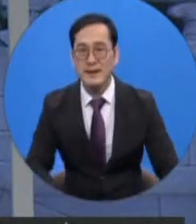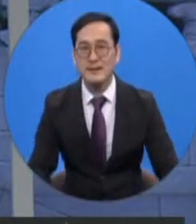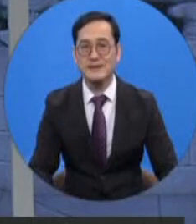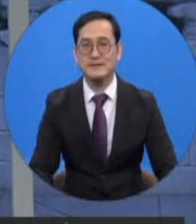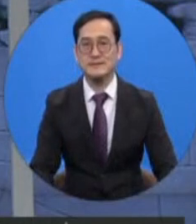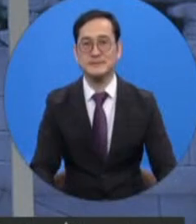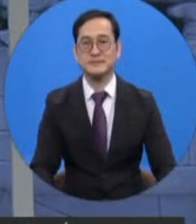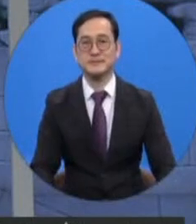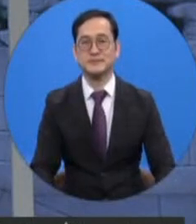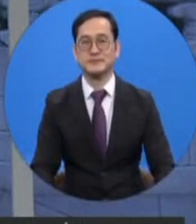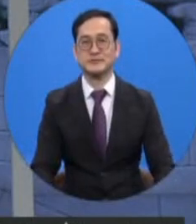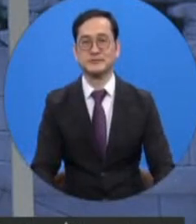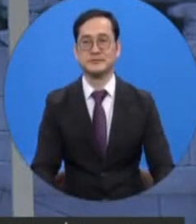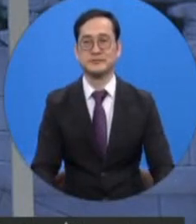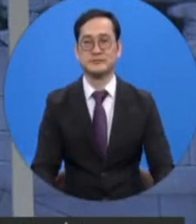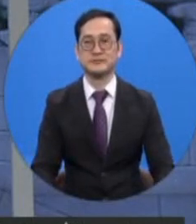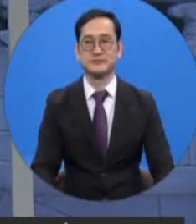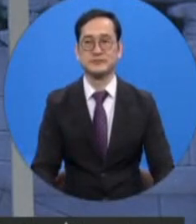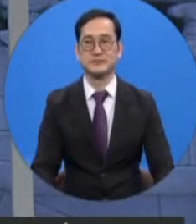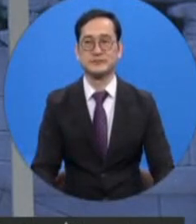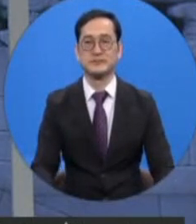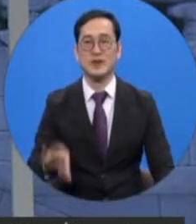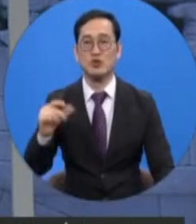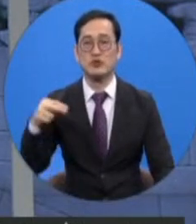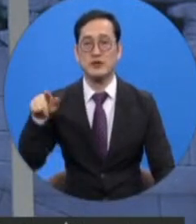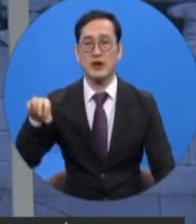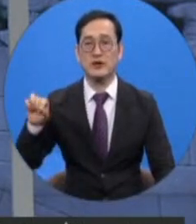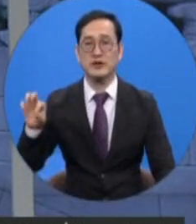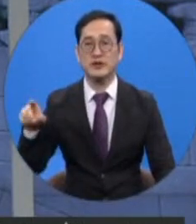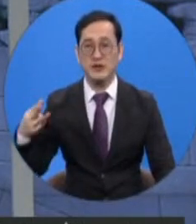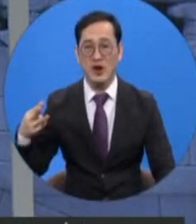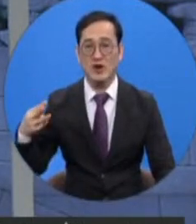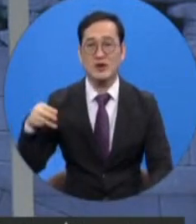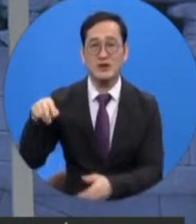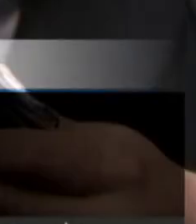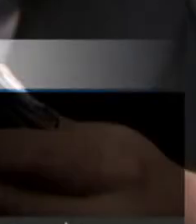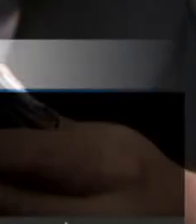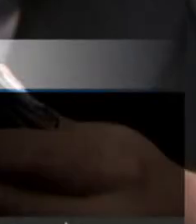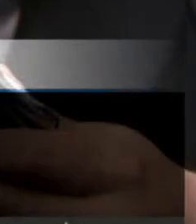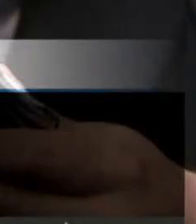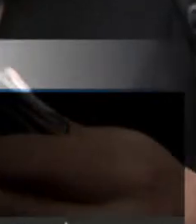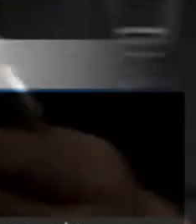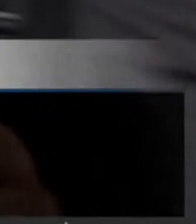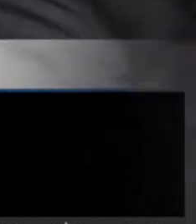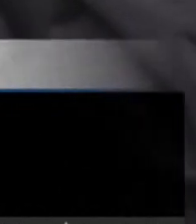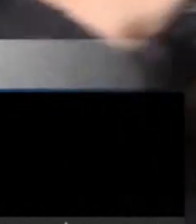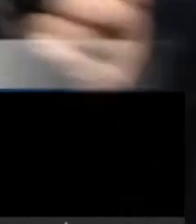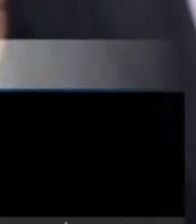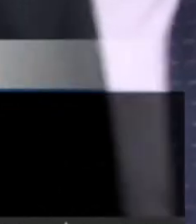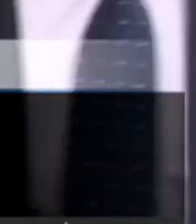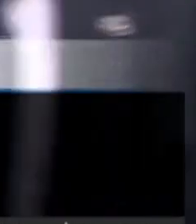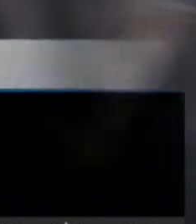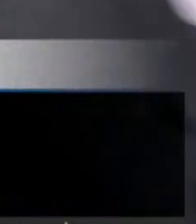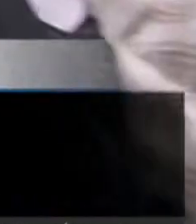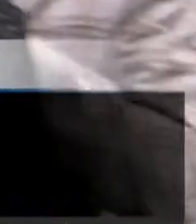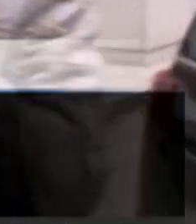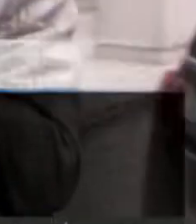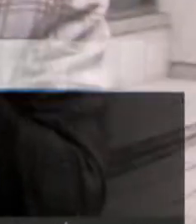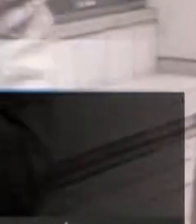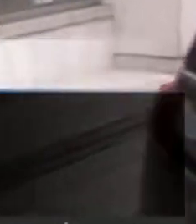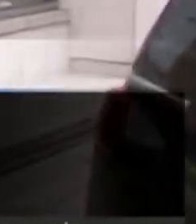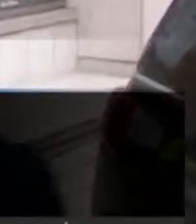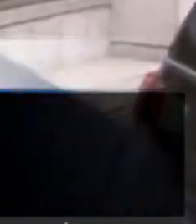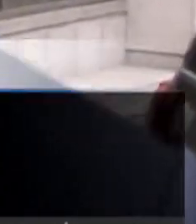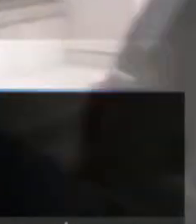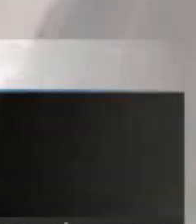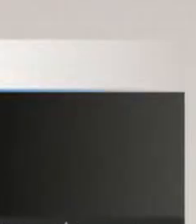자, 윤석열 후보는 이재명 후보의 사과에 대해서 어떻게 얘기했을까요? 들어보시죠. 사건의 실체에 대해서는 뭐 이론이 아주